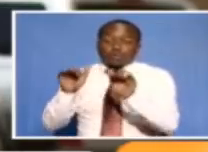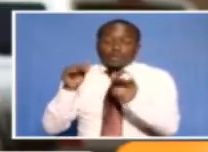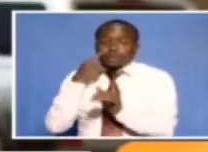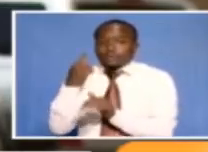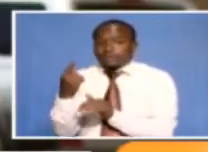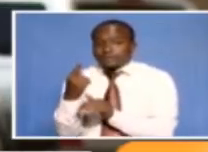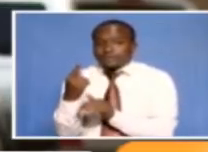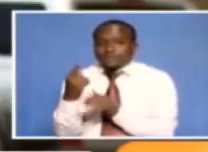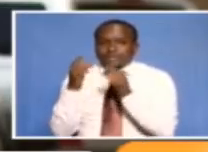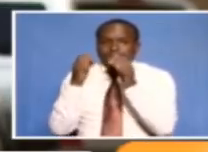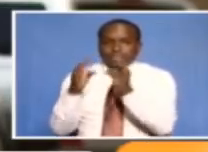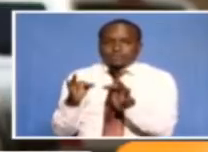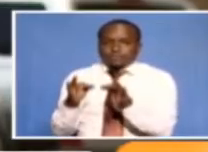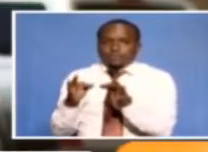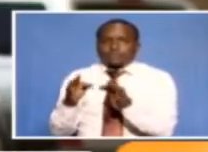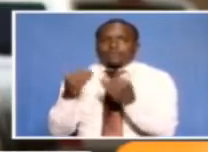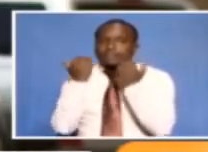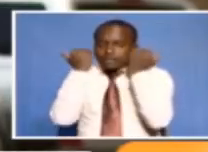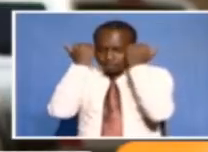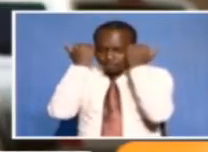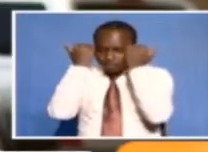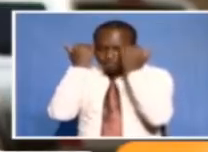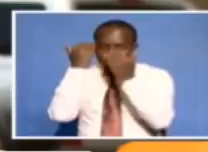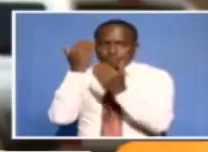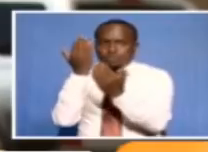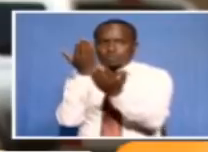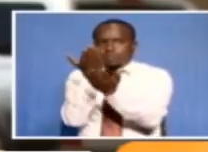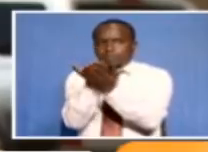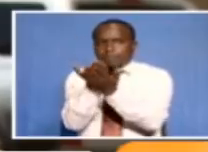iwapo upande wa mashtaka utawasilisha ombi la kuwashtaki kwa